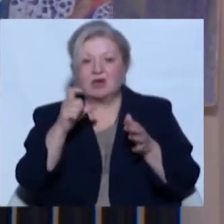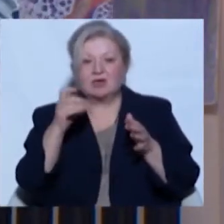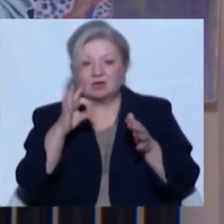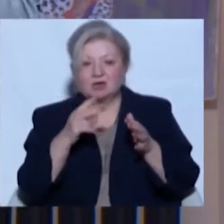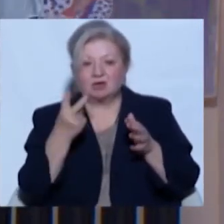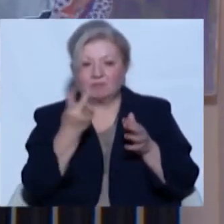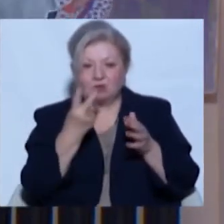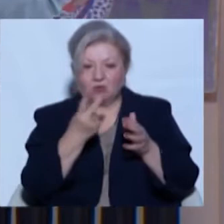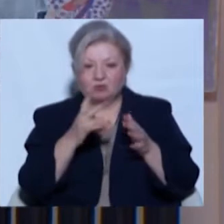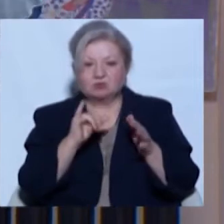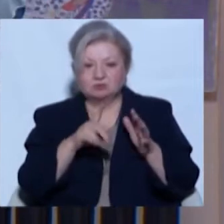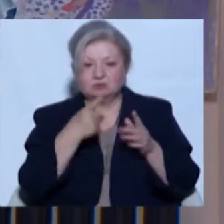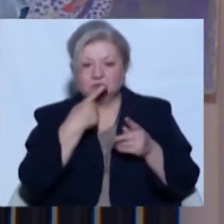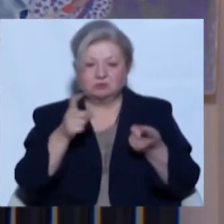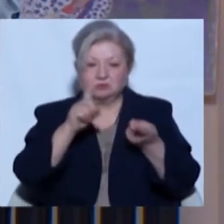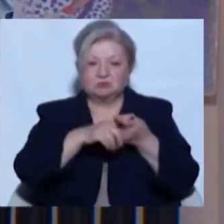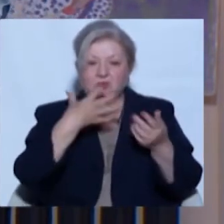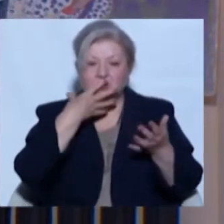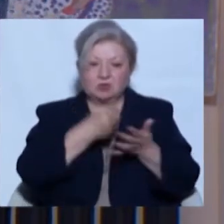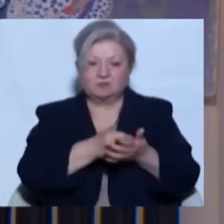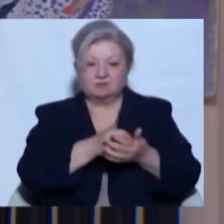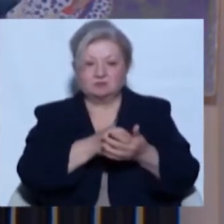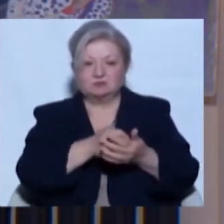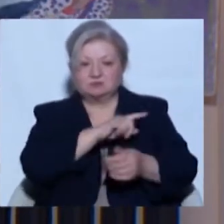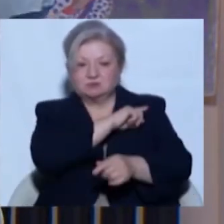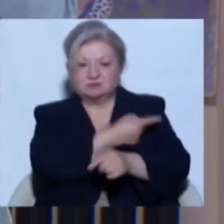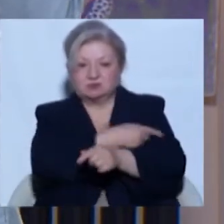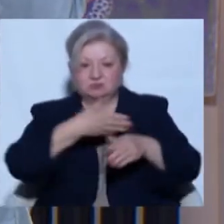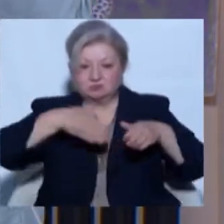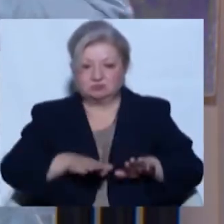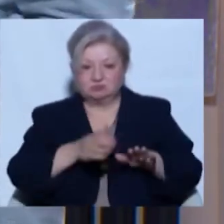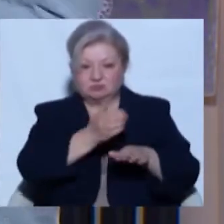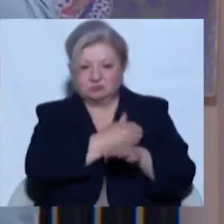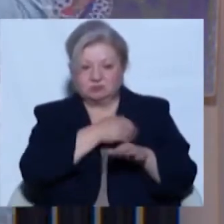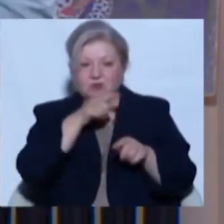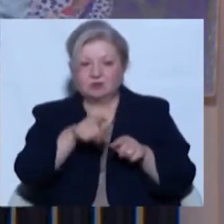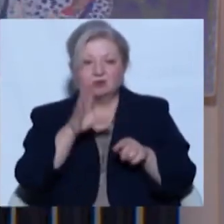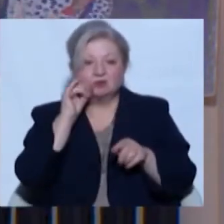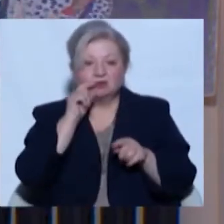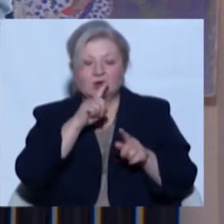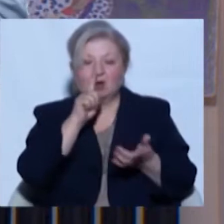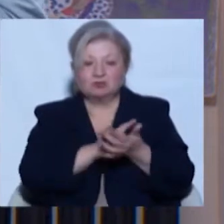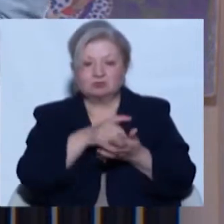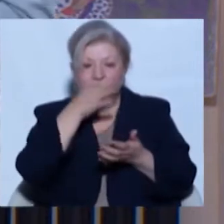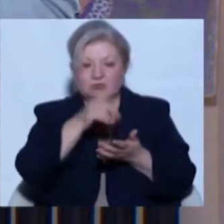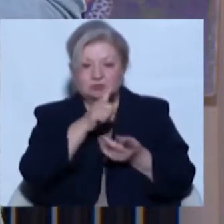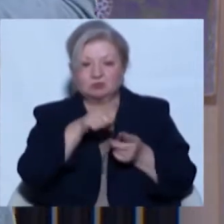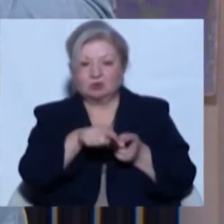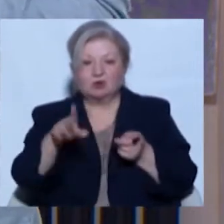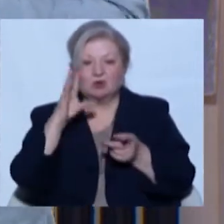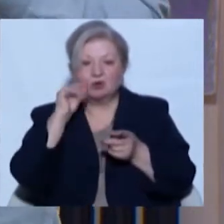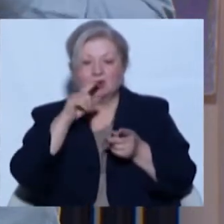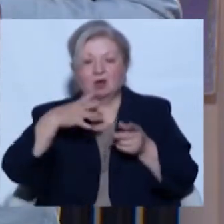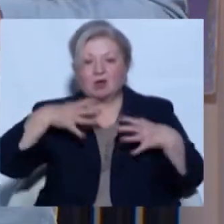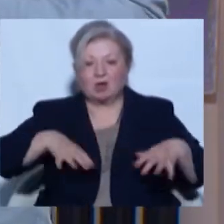მასზე დაყრდნობით აპირებს თავის ძალაუფლების გამტკიცებას. ამ მომენტში აუცილებლად უნდა თქვათ, რომ ამ დროისათვის